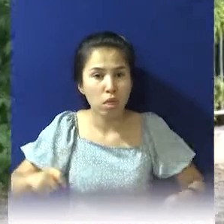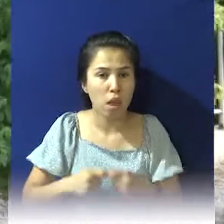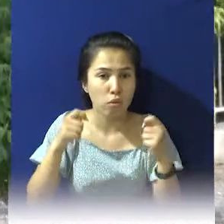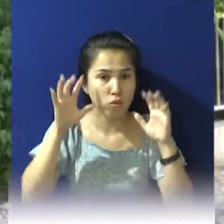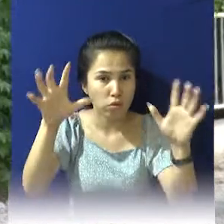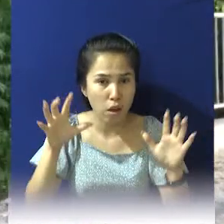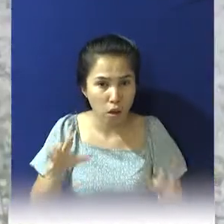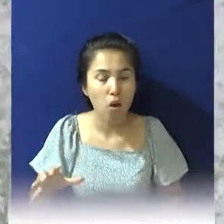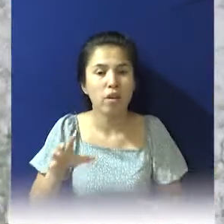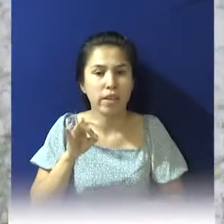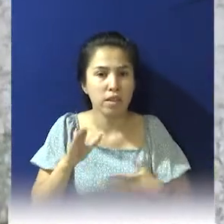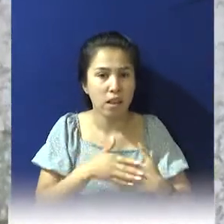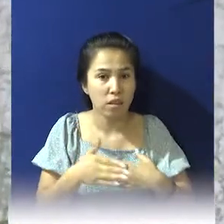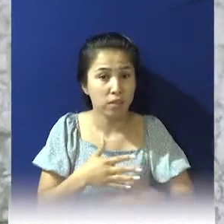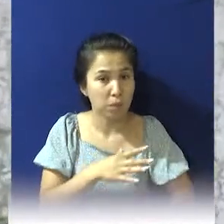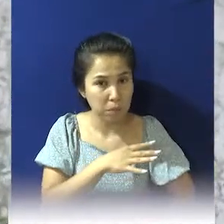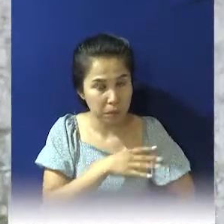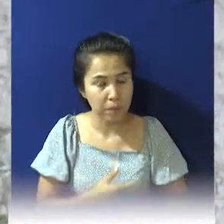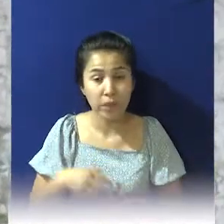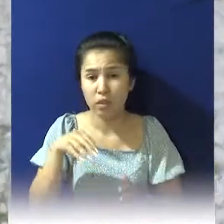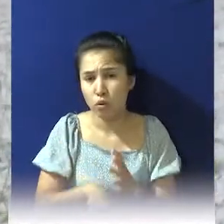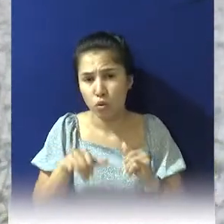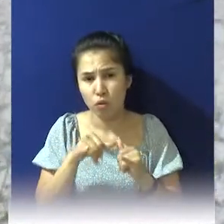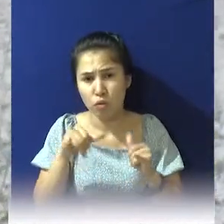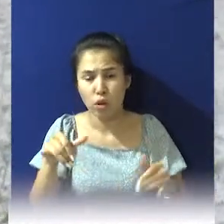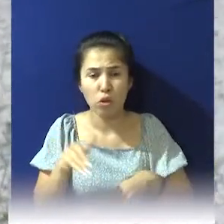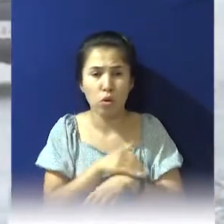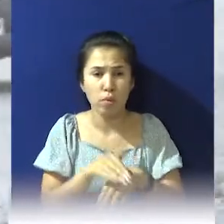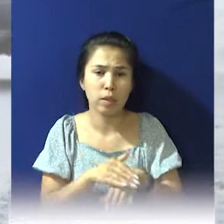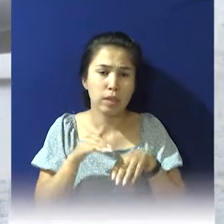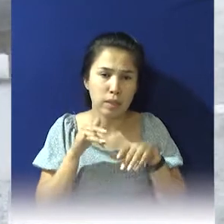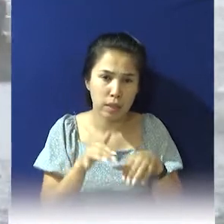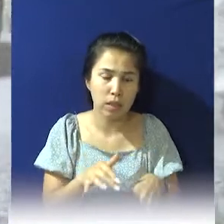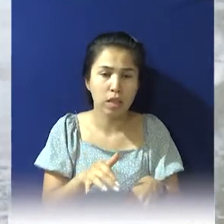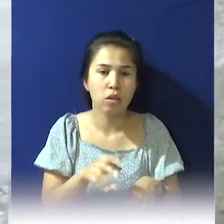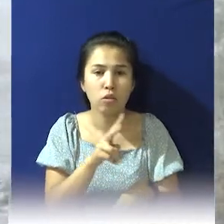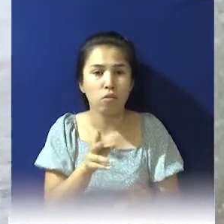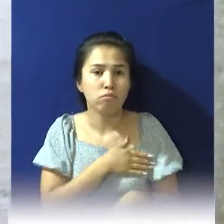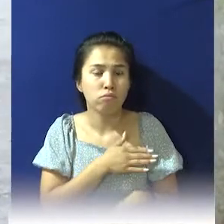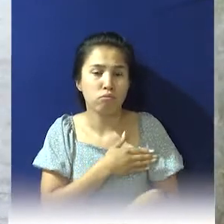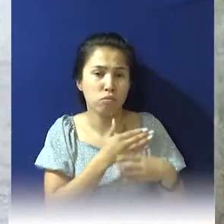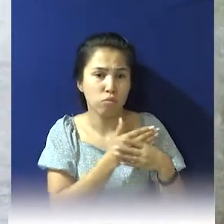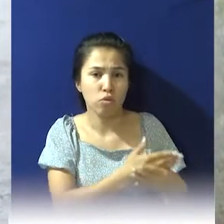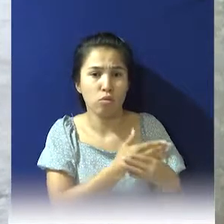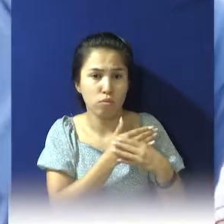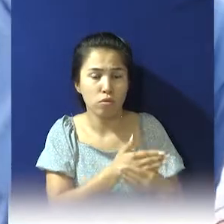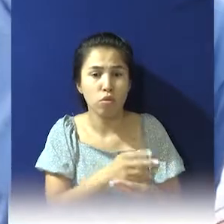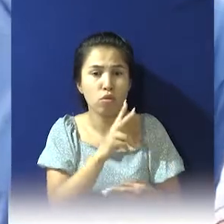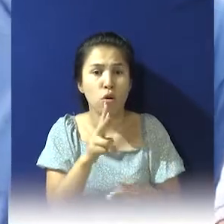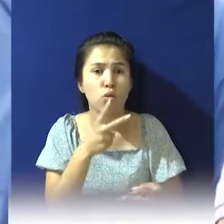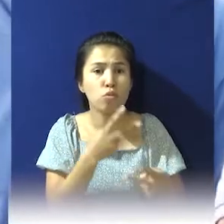нет уличного освещения, в потемках, особенно зимой, передвигаться и страшно, и неприятно. А дети ведь и здесь в школу ходят.